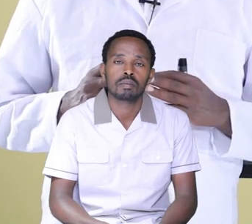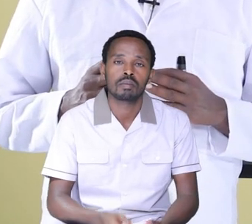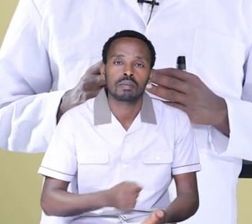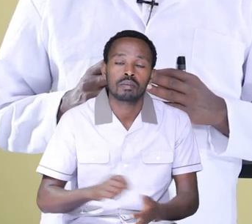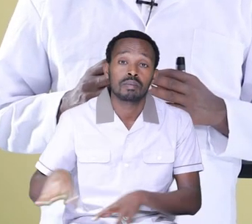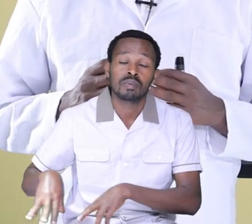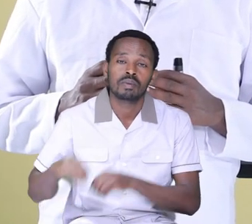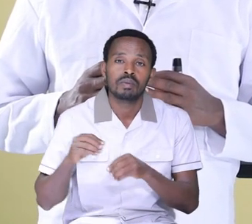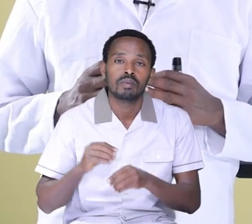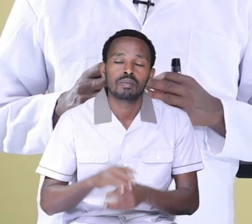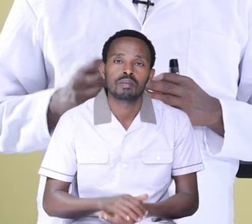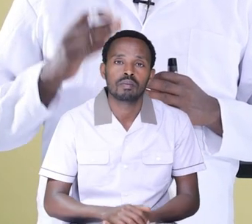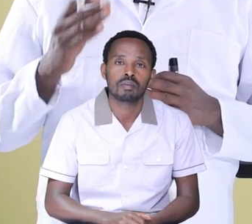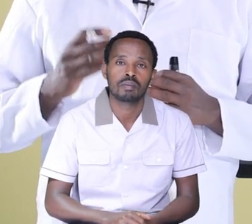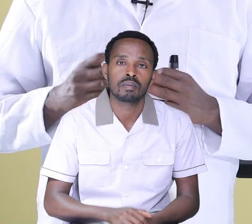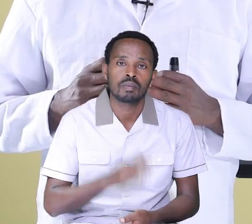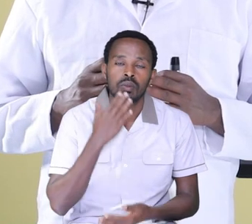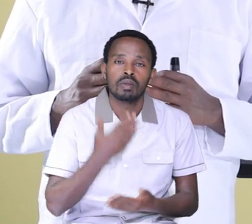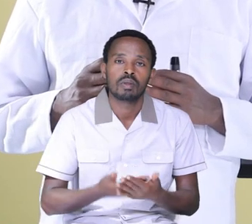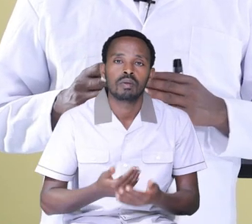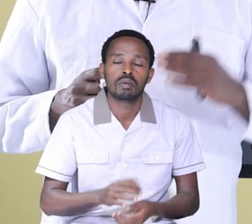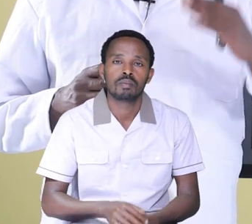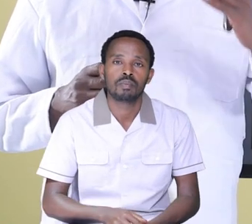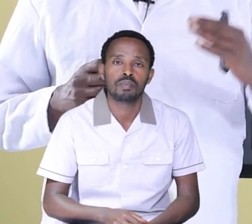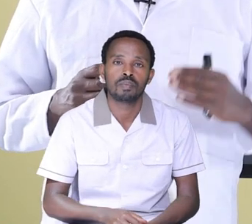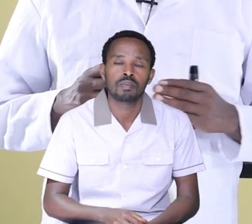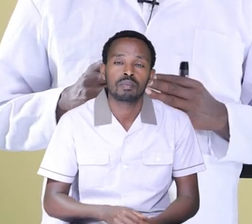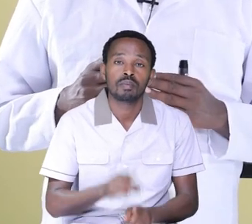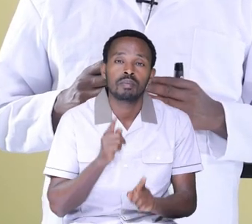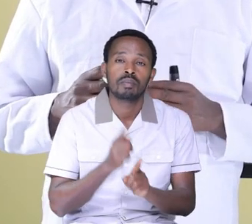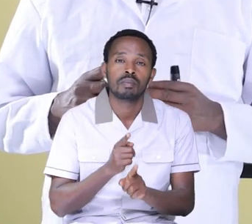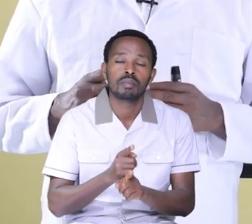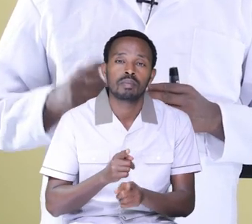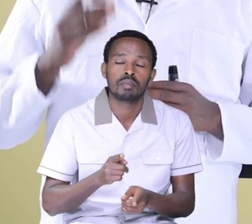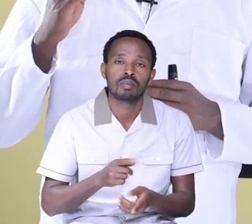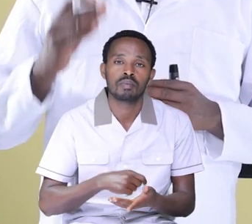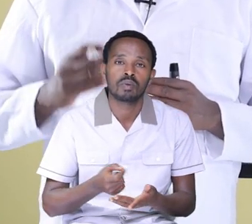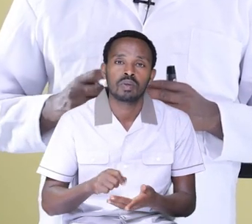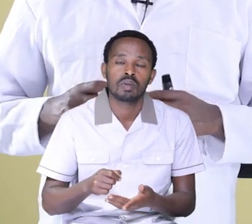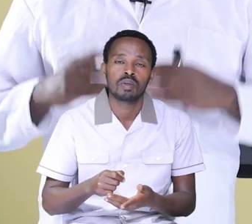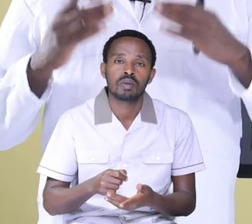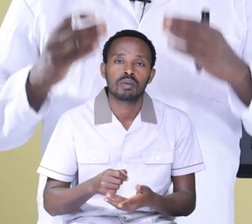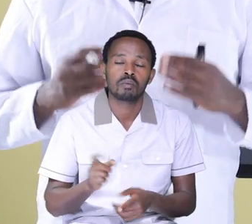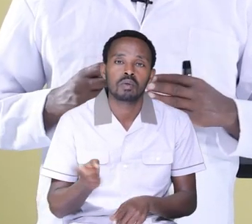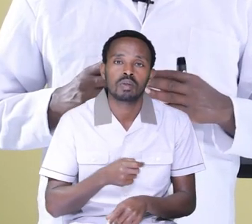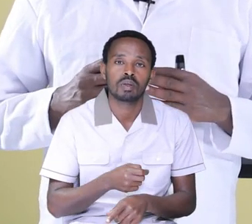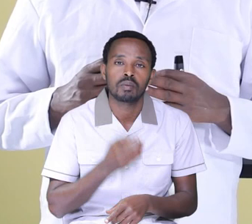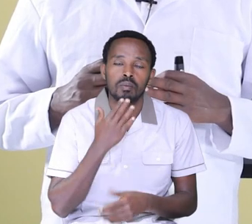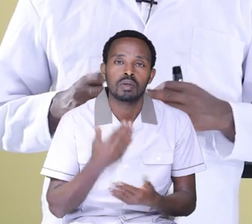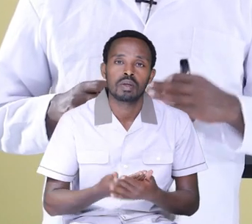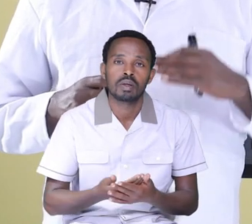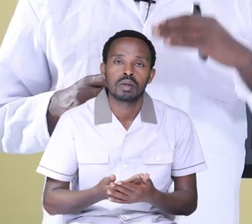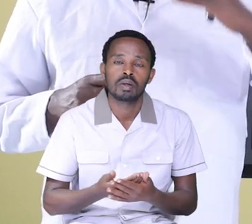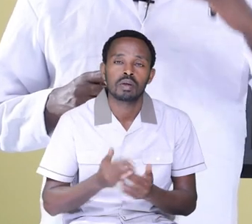Barreessitanii barattoota, baay'ee gaariidha. Sirriitti barreessitan yoo ta'e baay'ee gaariidha. Ammas kana caalaa